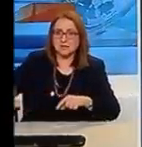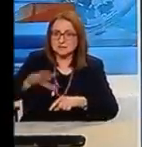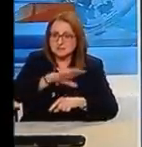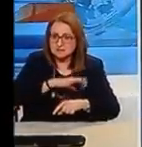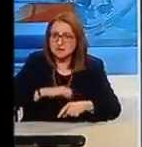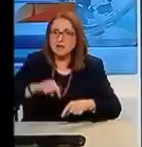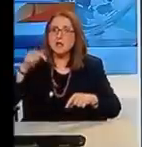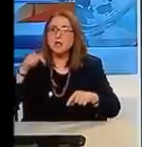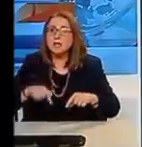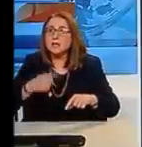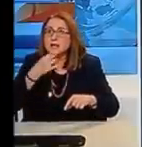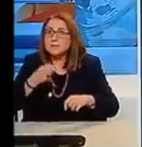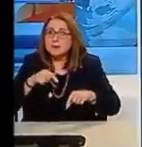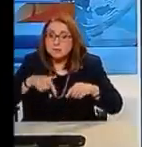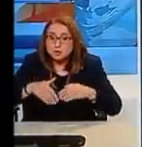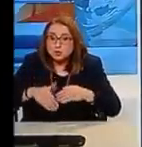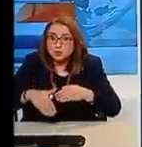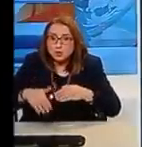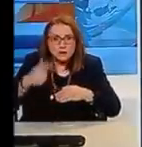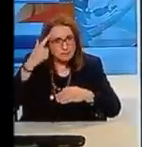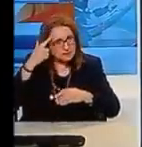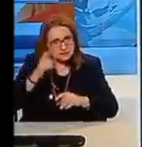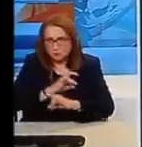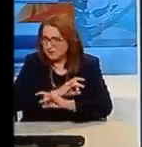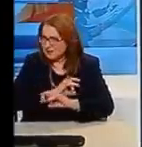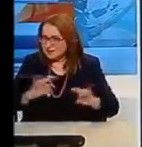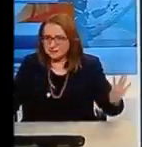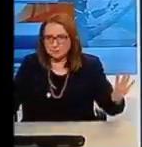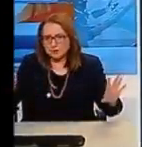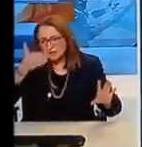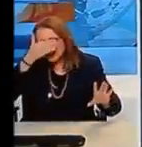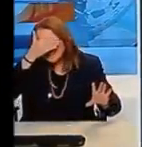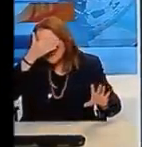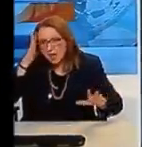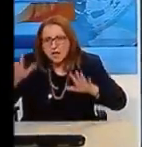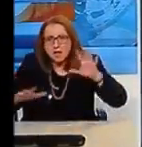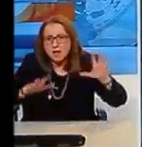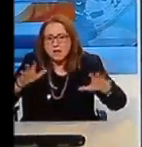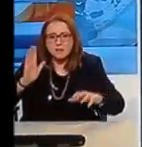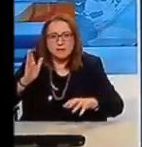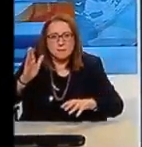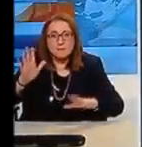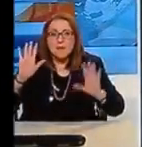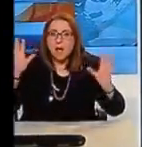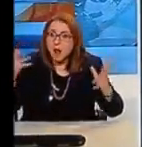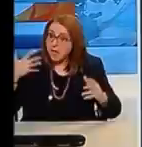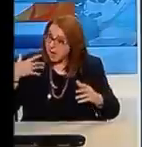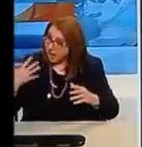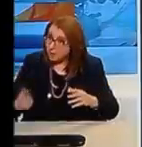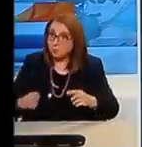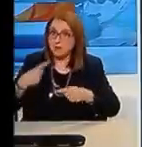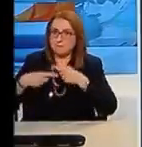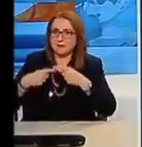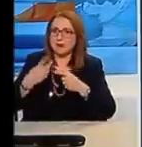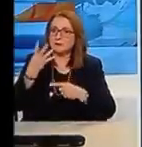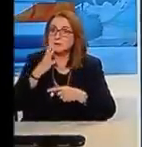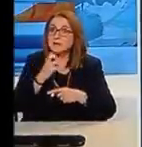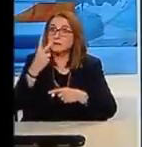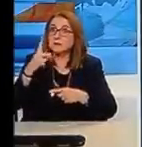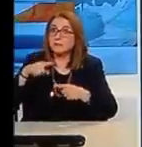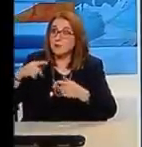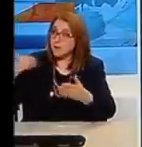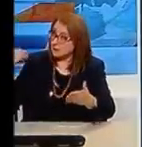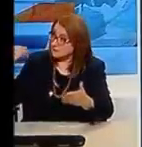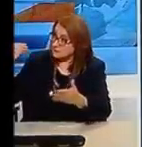σαν χαρτογράφητα νερά, αλλά με τις γνώσεις, την εμπειρία και τα αντανακλαστικά που αποκτήσαμε τις 42 ημέρες δοκιμασίας που αφήνουμε πίσω